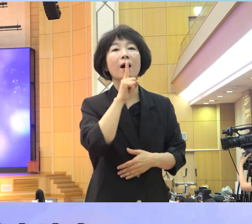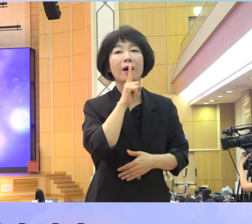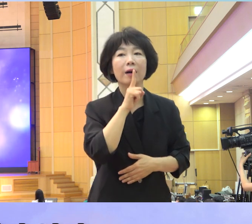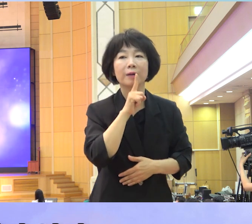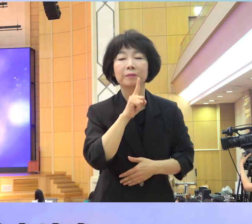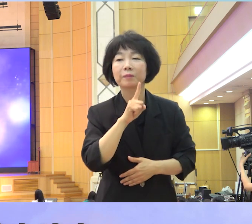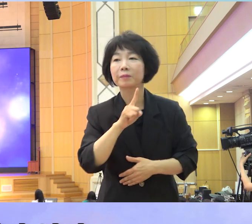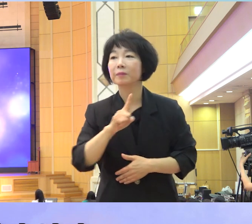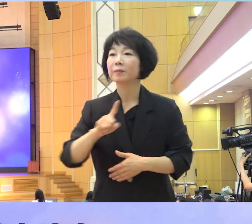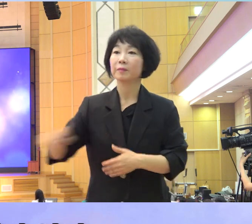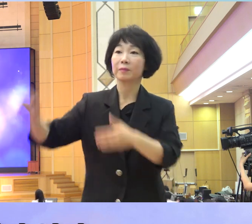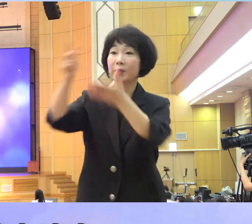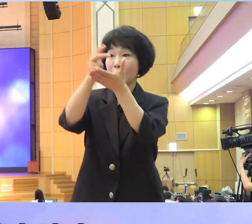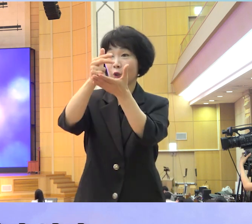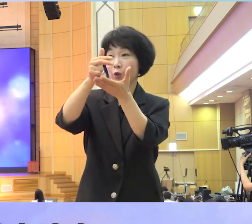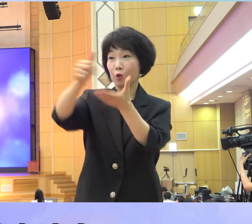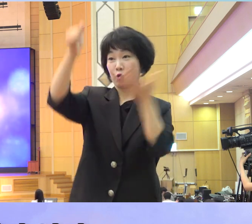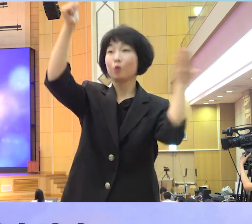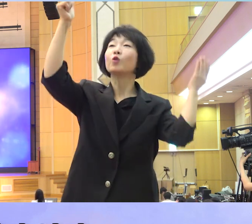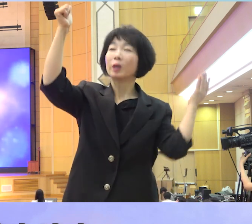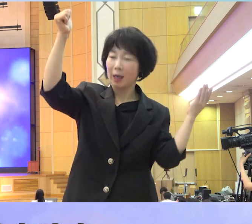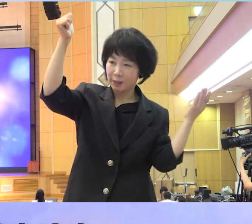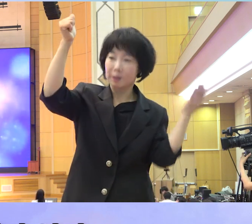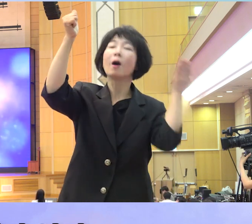주께서 뜻하신 바